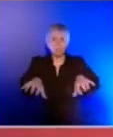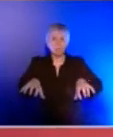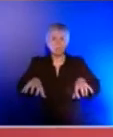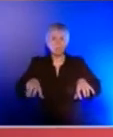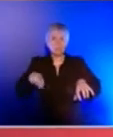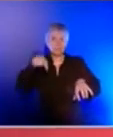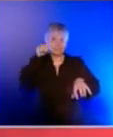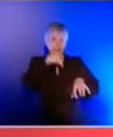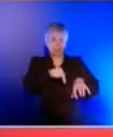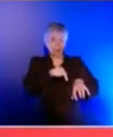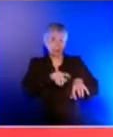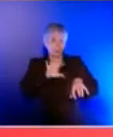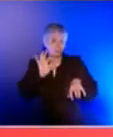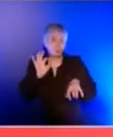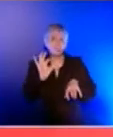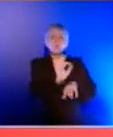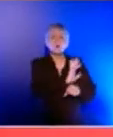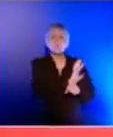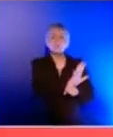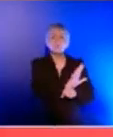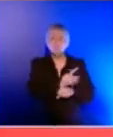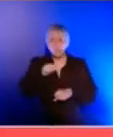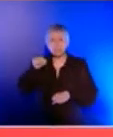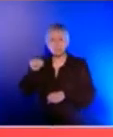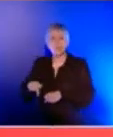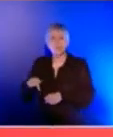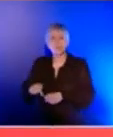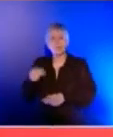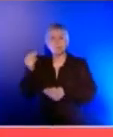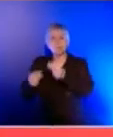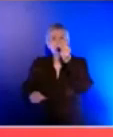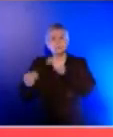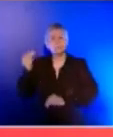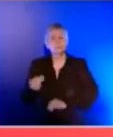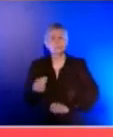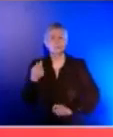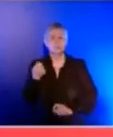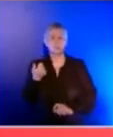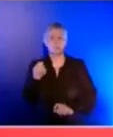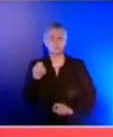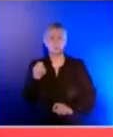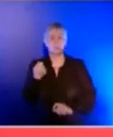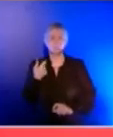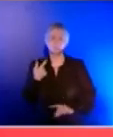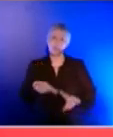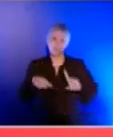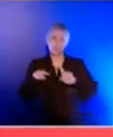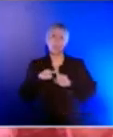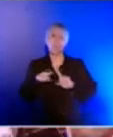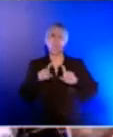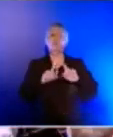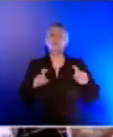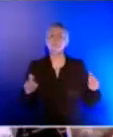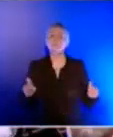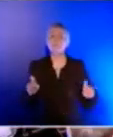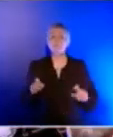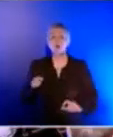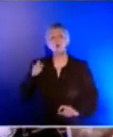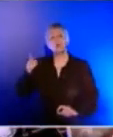Βεβαίως, το θετικό στοιχείο είναι ότι τουλάχιστον στις Ηνωμένες Πολιτείες αυτή η οικονομική